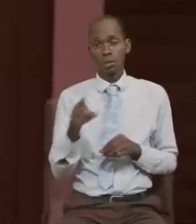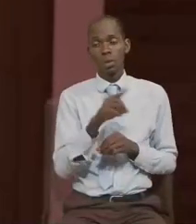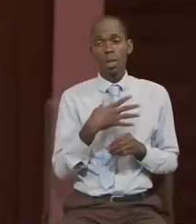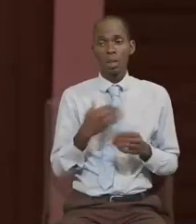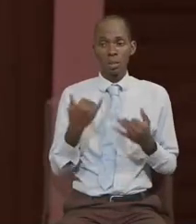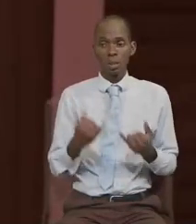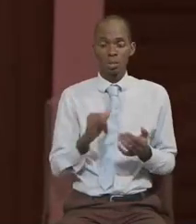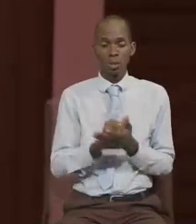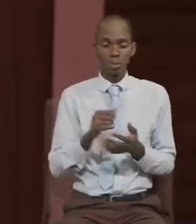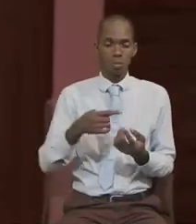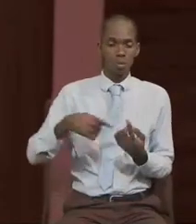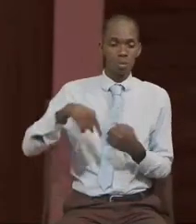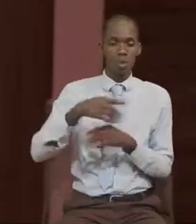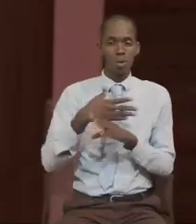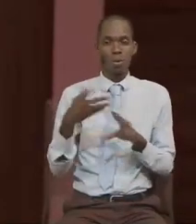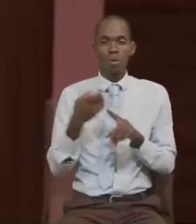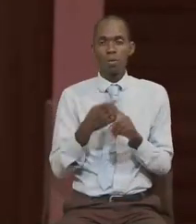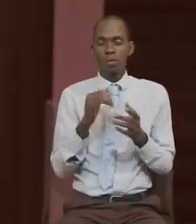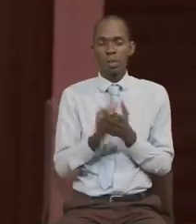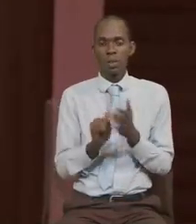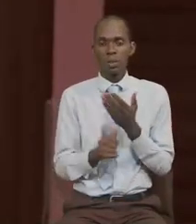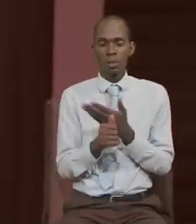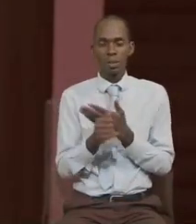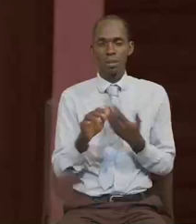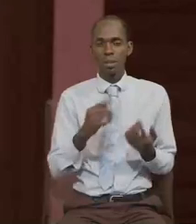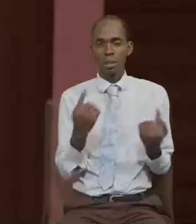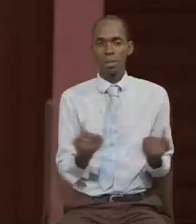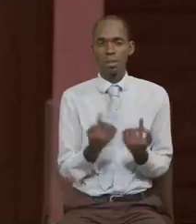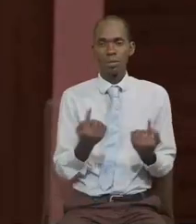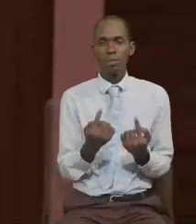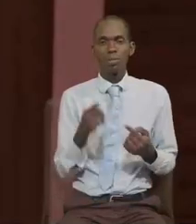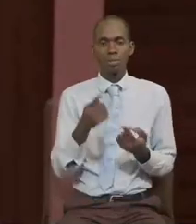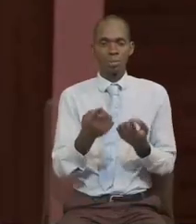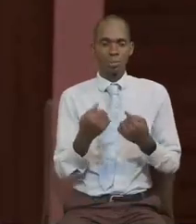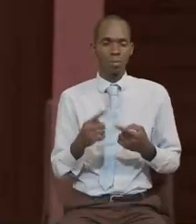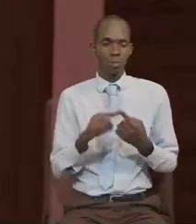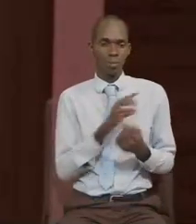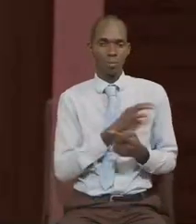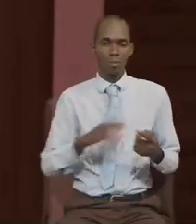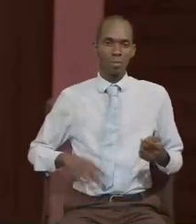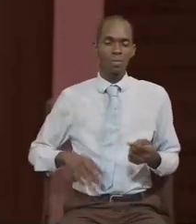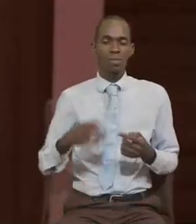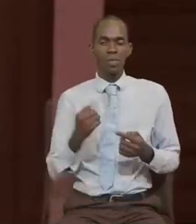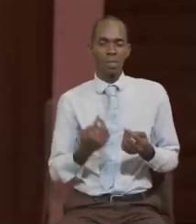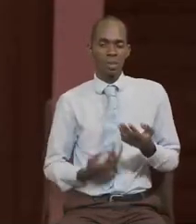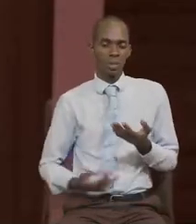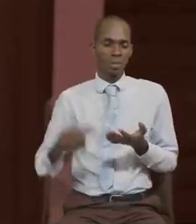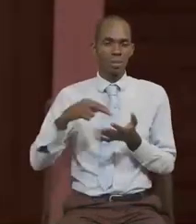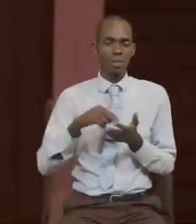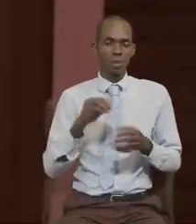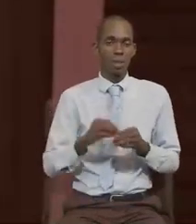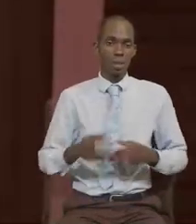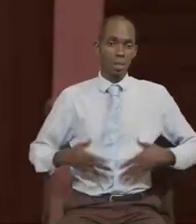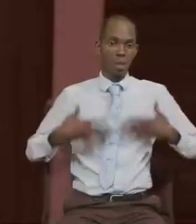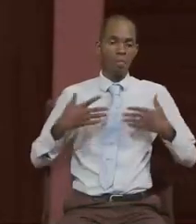mortel et vous venez à Christ, la résurrection et la vie. Alors, la vie venant de